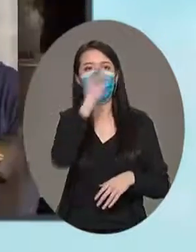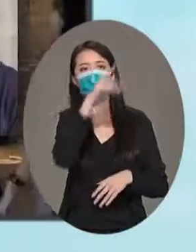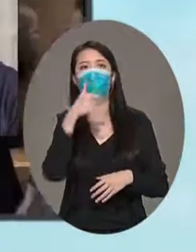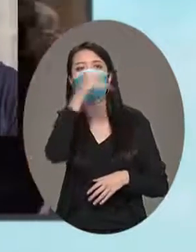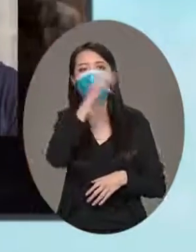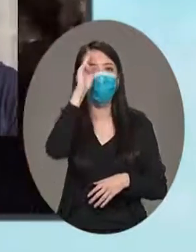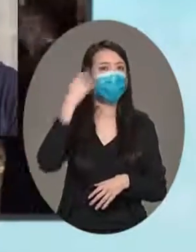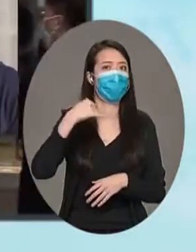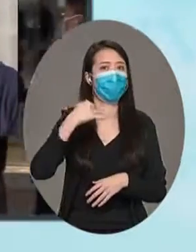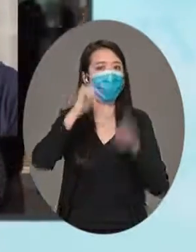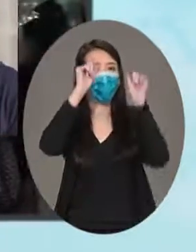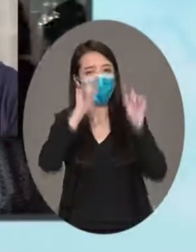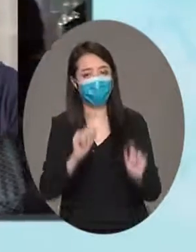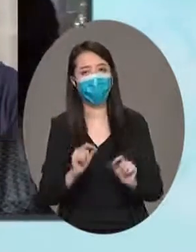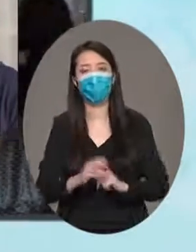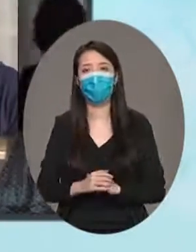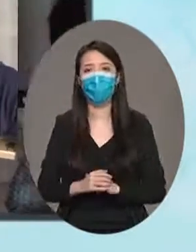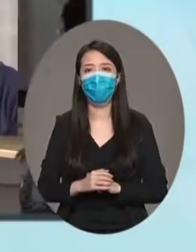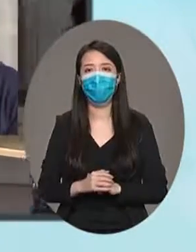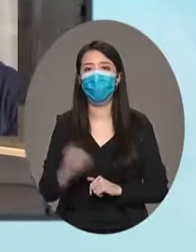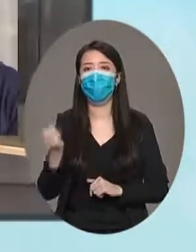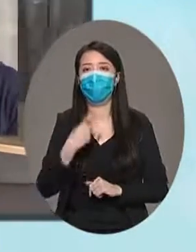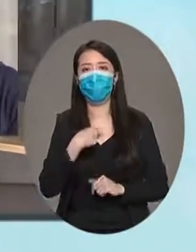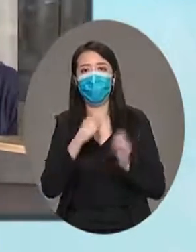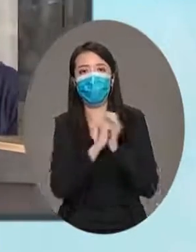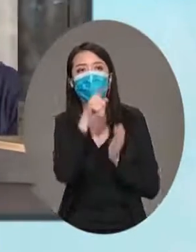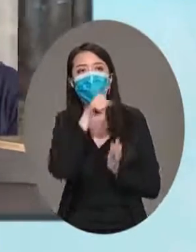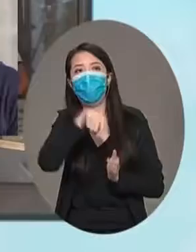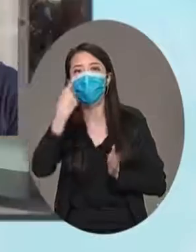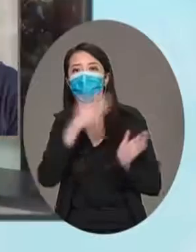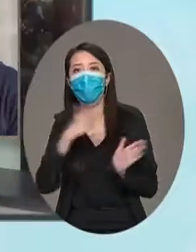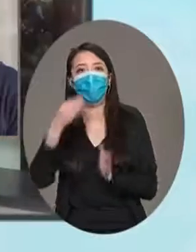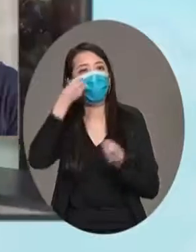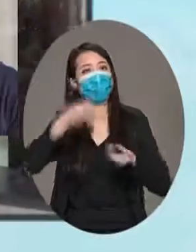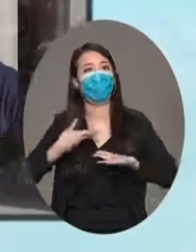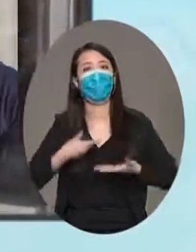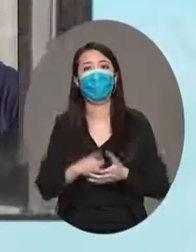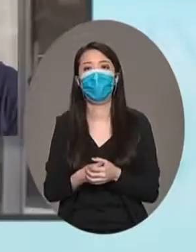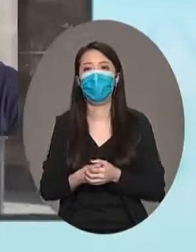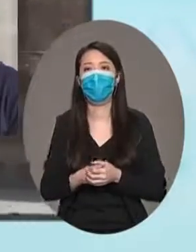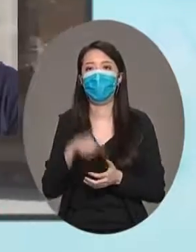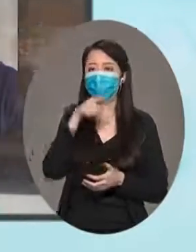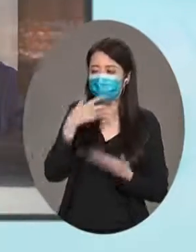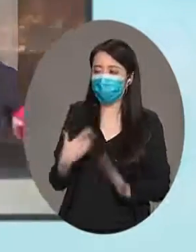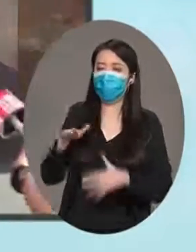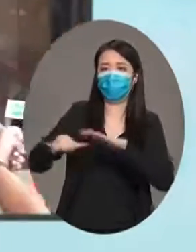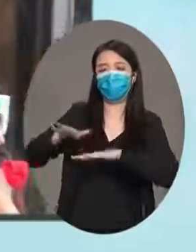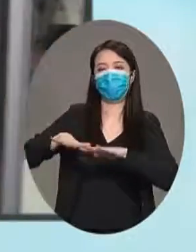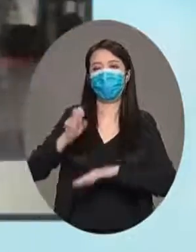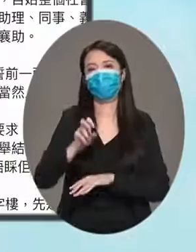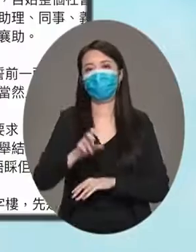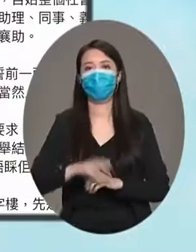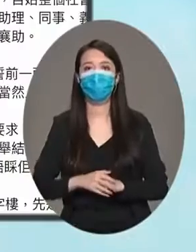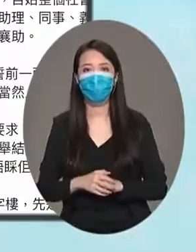能够出席宣誓仪式的理由，并要求监誓人为其另作宣誓安排，监誓人正在处理个